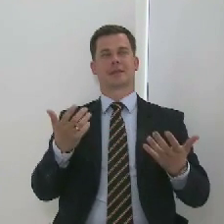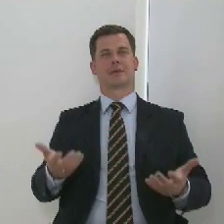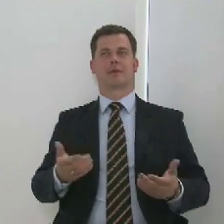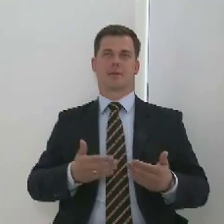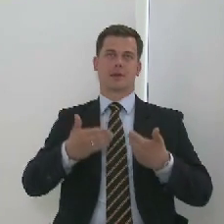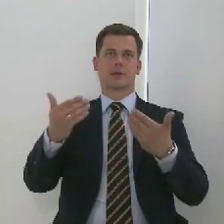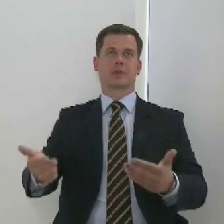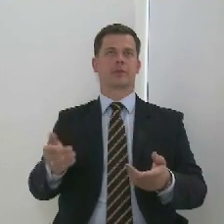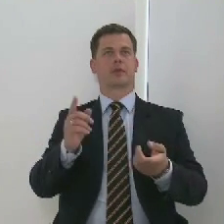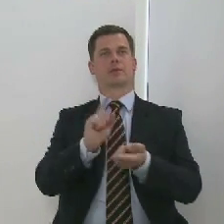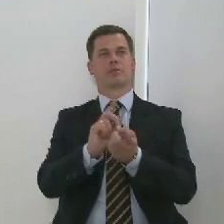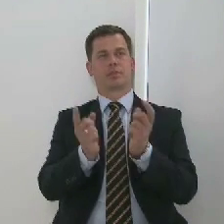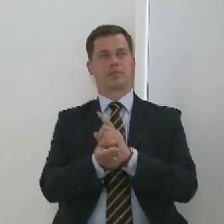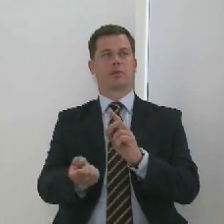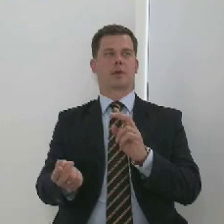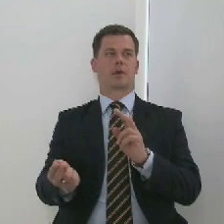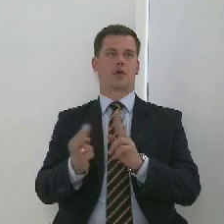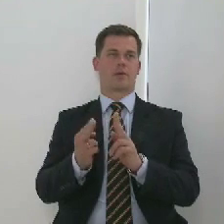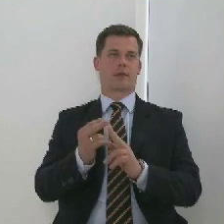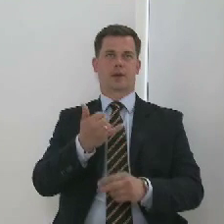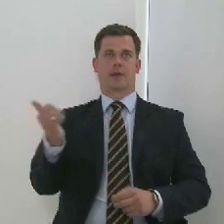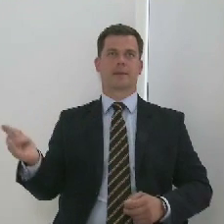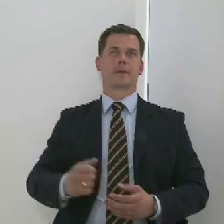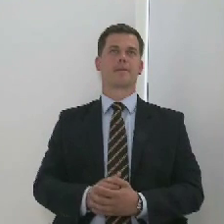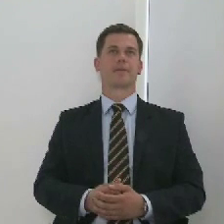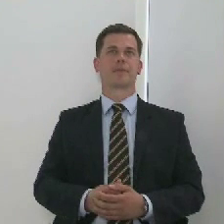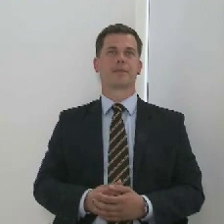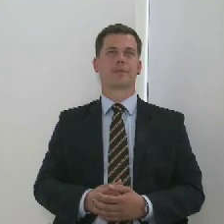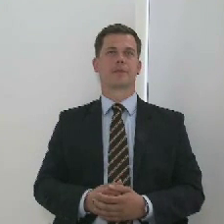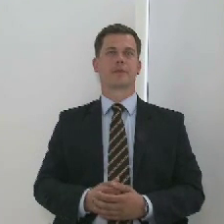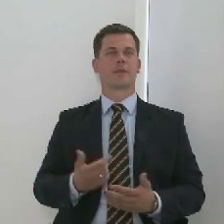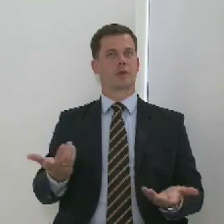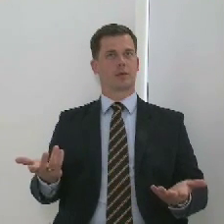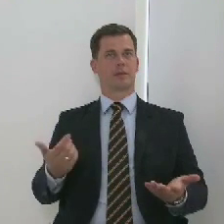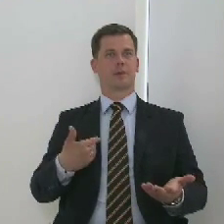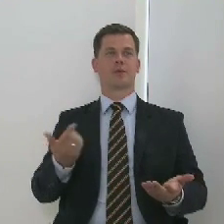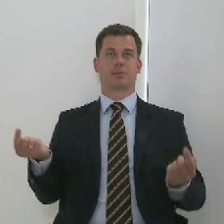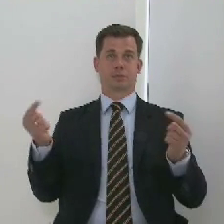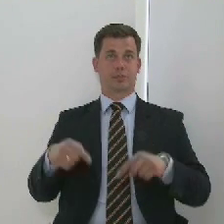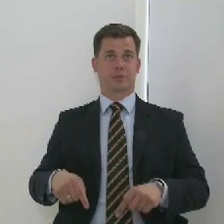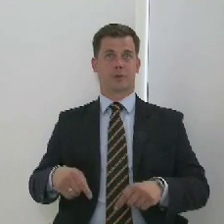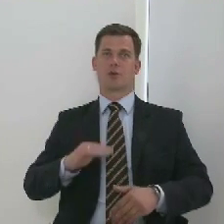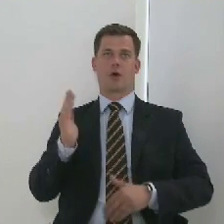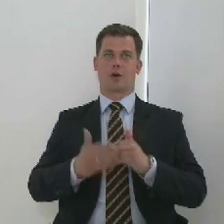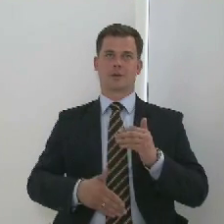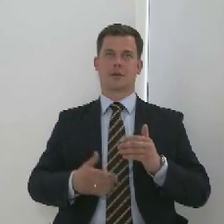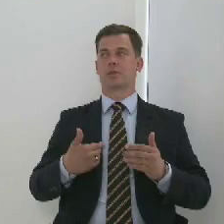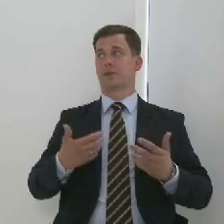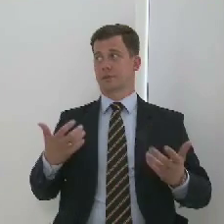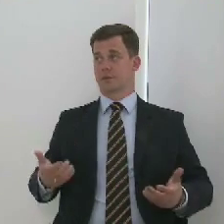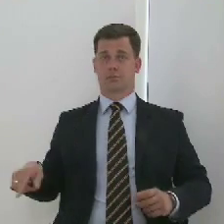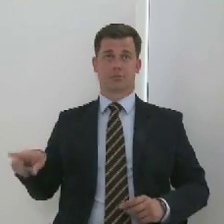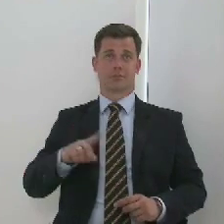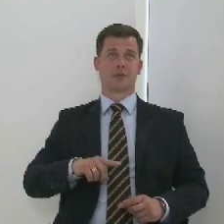nawiązywać kolejne strategiczne partnerstwa z innymi podmiotami z branży. Także jestem dzisiaj tutaj do końca dnia. Jeżeli